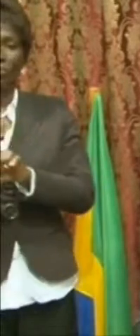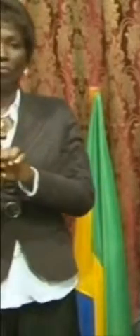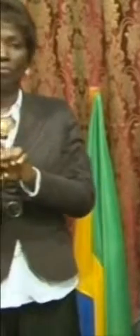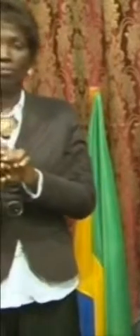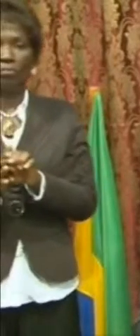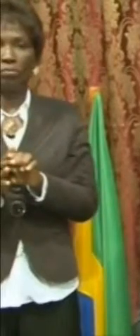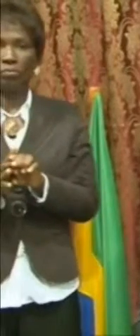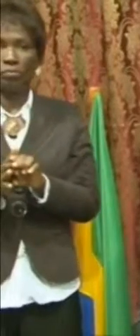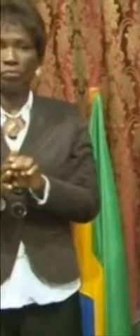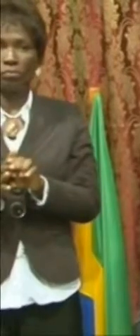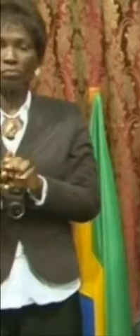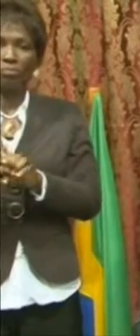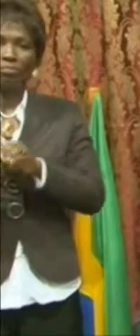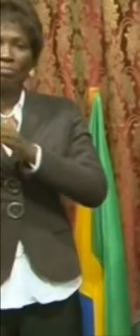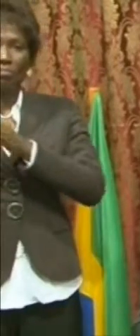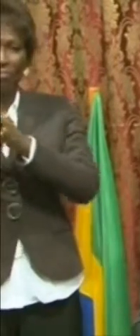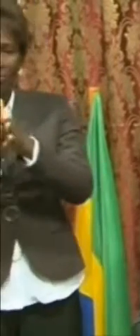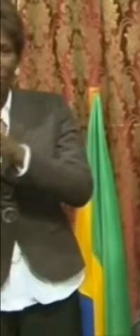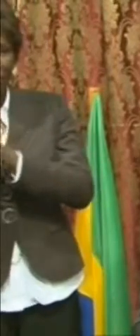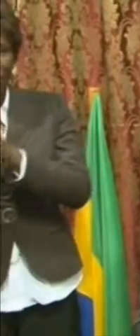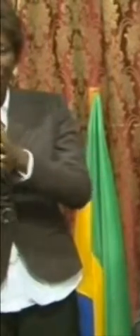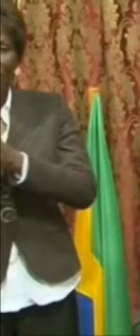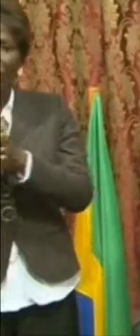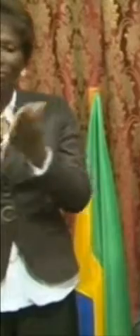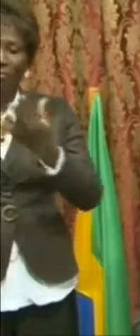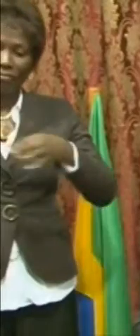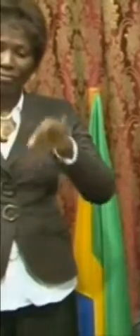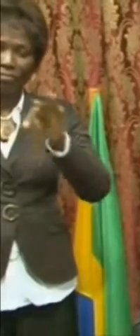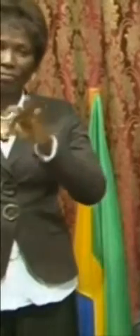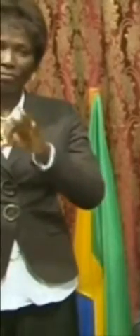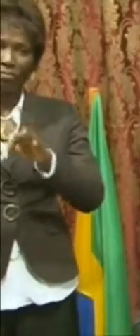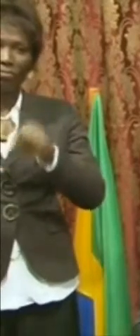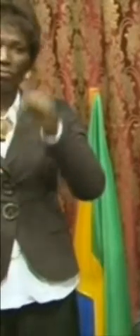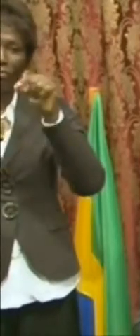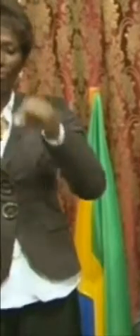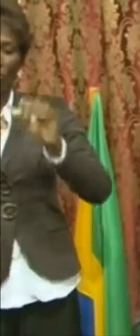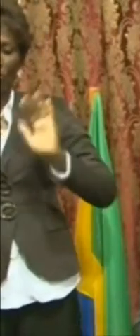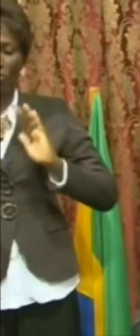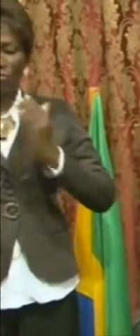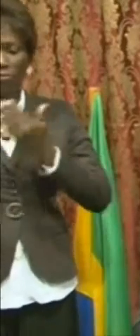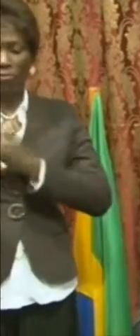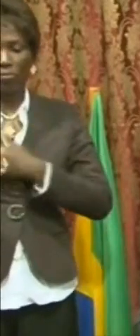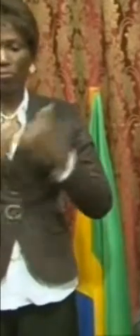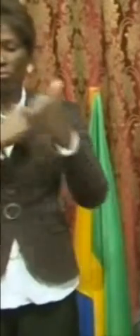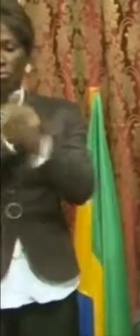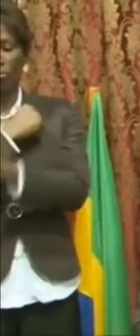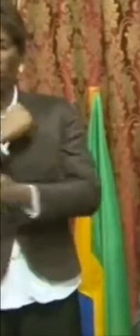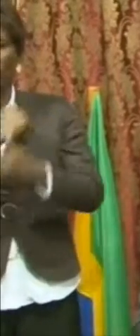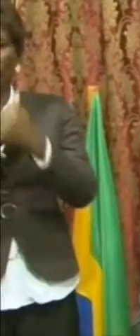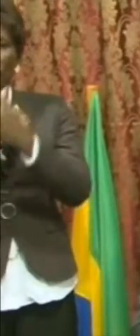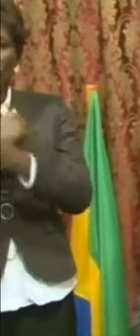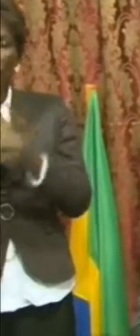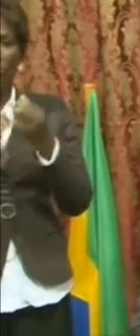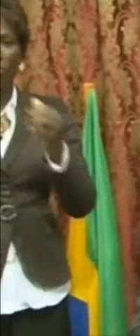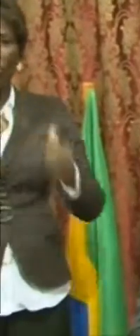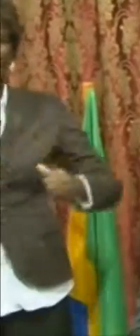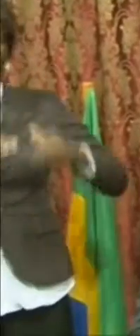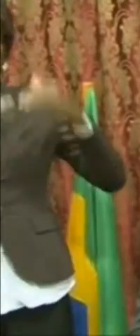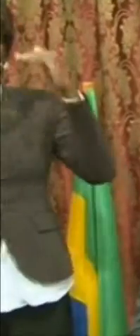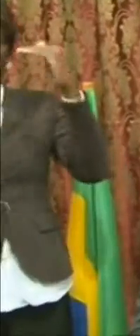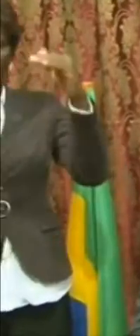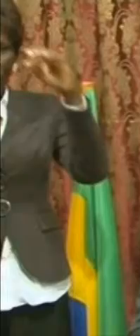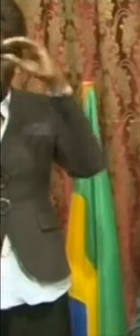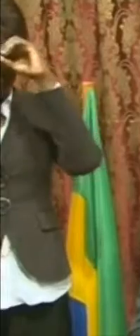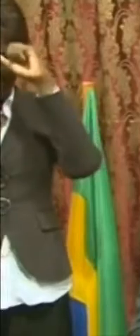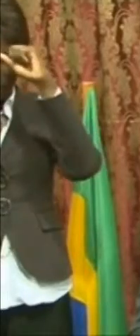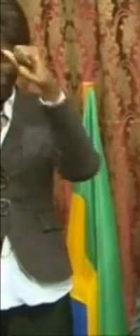douter, l'intérêt constant que nos plus hautes autorités, en tête desquelles Monsieur le Président de la